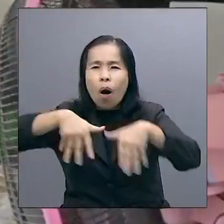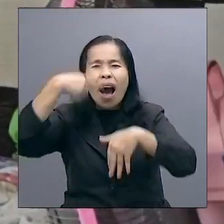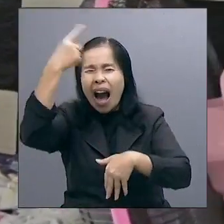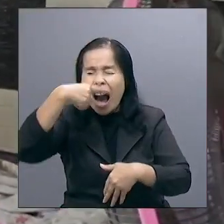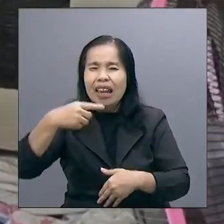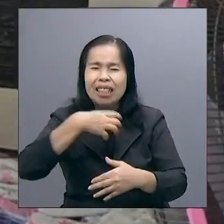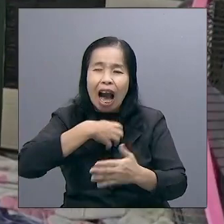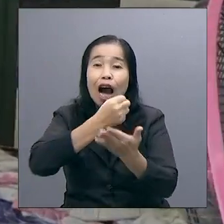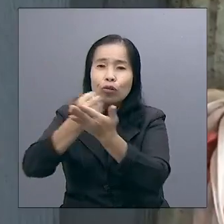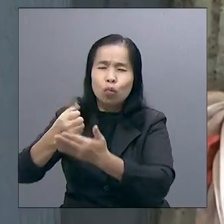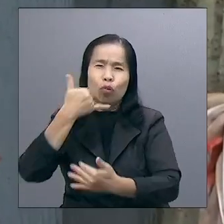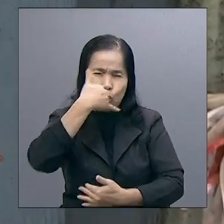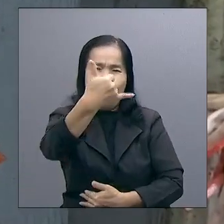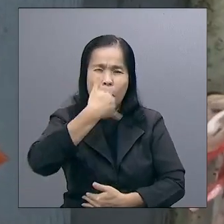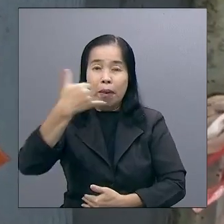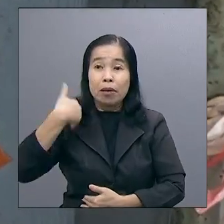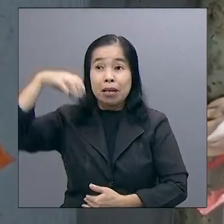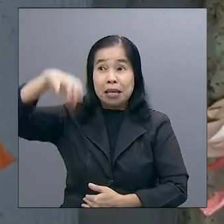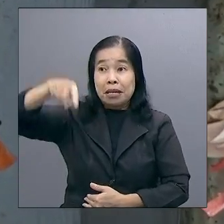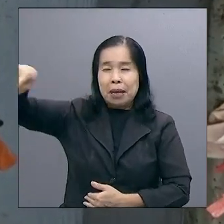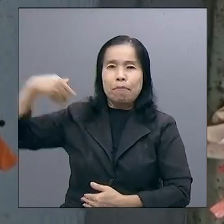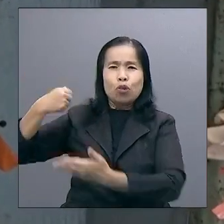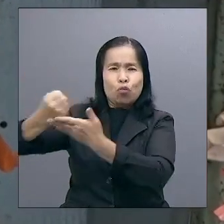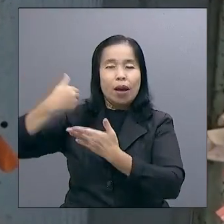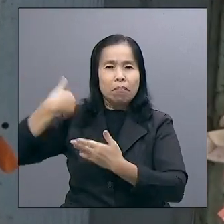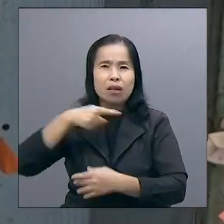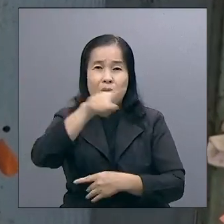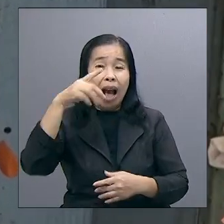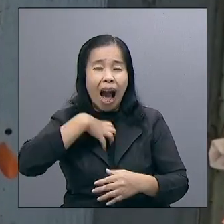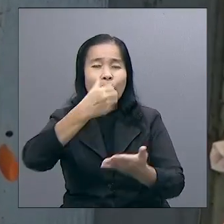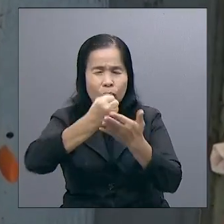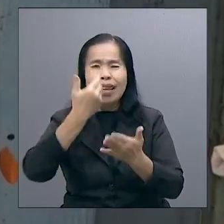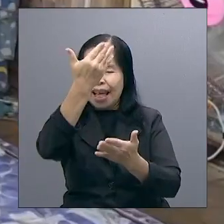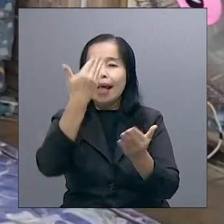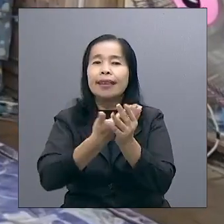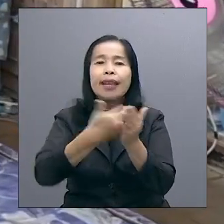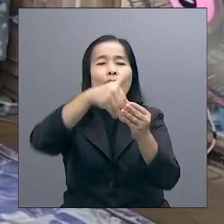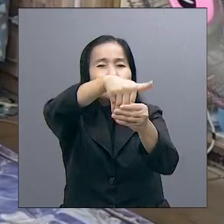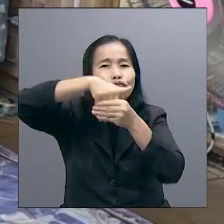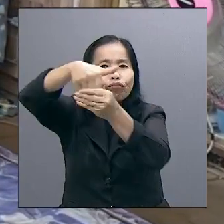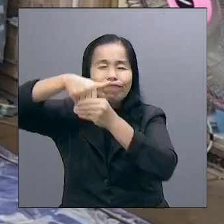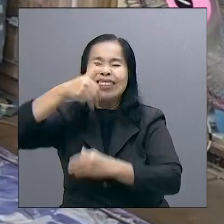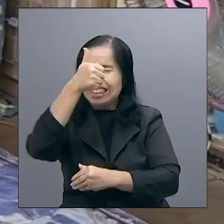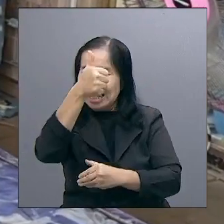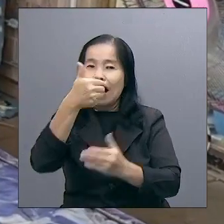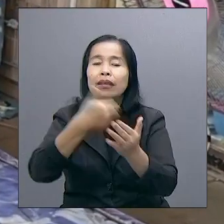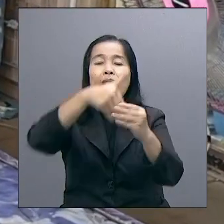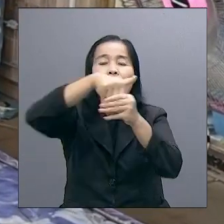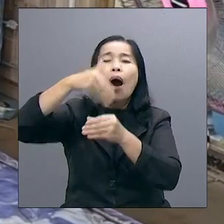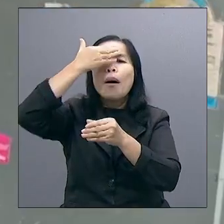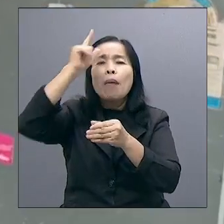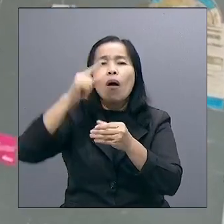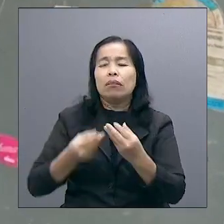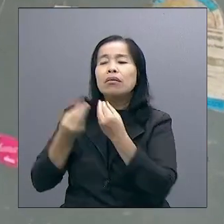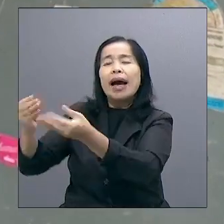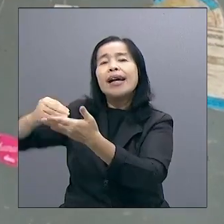นี้มีหนยงานช่วยเหอในเบื้องต้นแล้วหากคผชมอยากชวยเหือหอวาสมทบทุนเพิมเติมมาช่วยเหลือประดิุนการศึษาใหกับน้ๆกเร